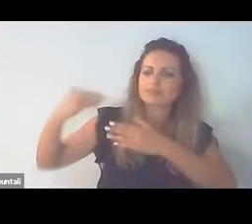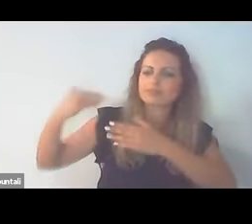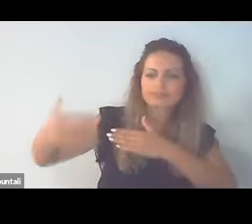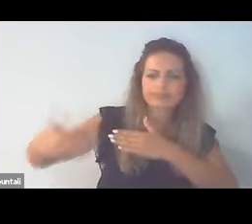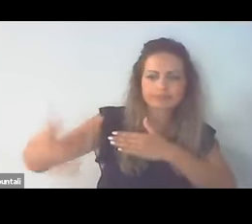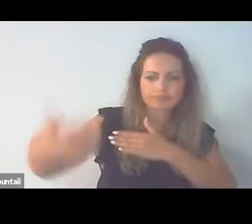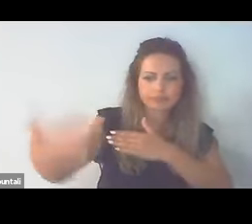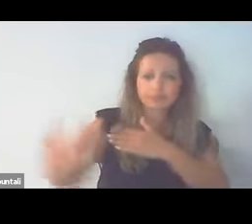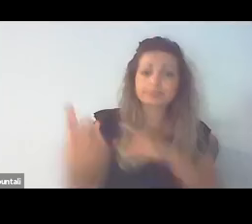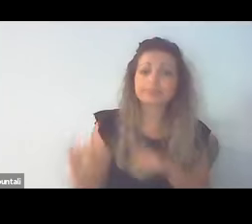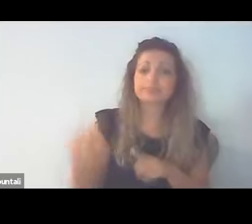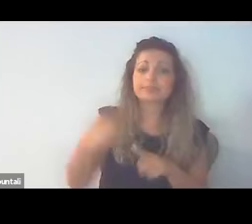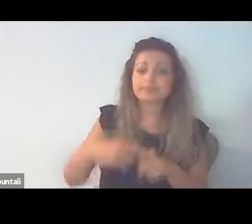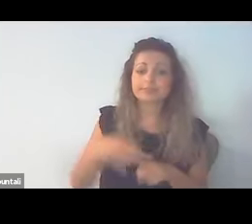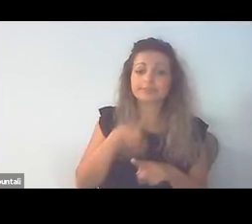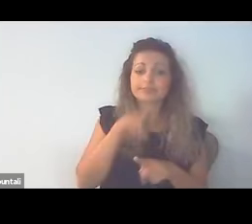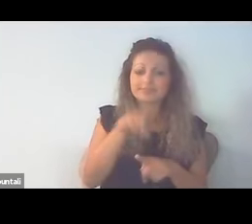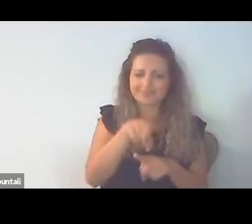αυτού